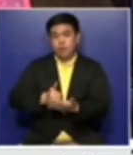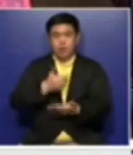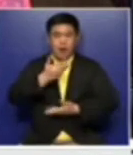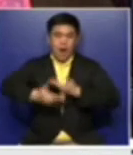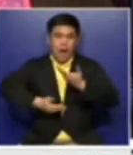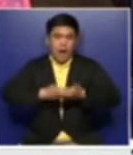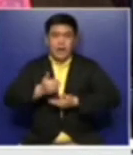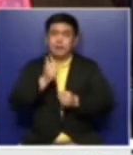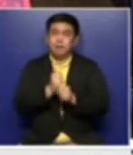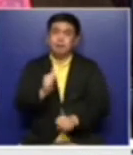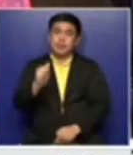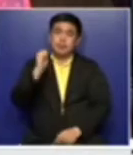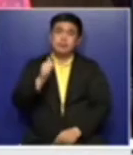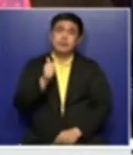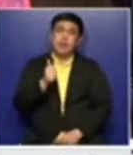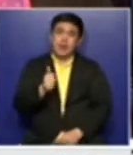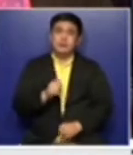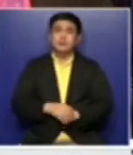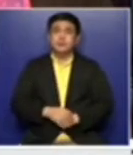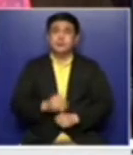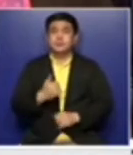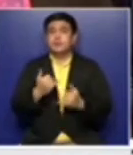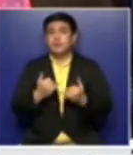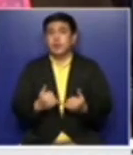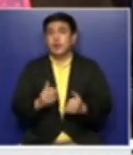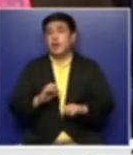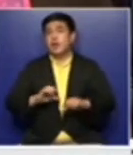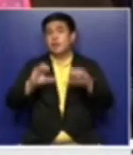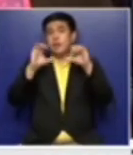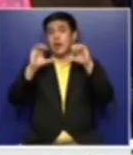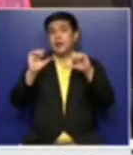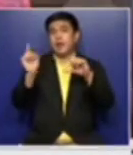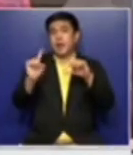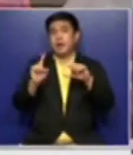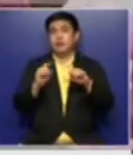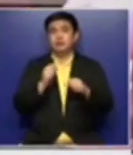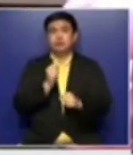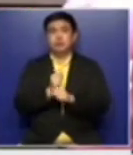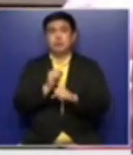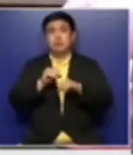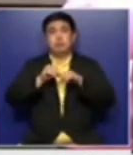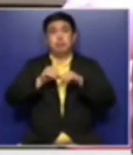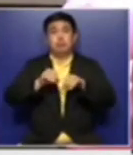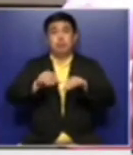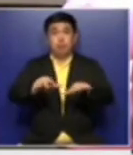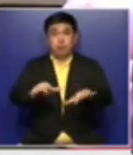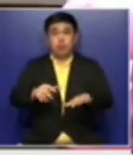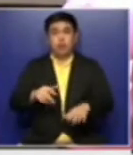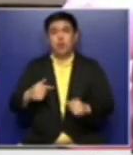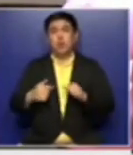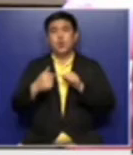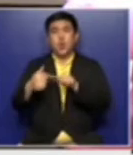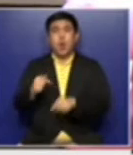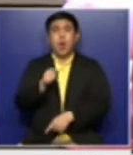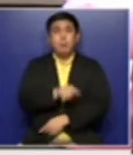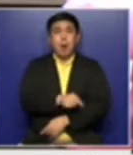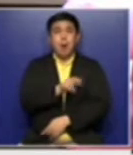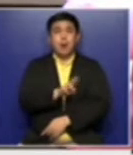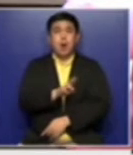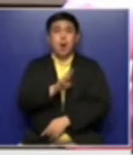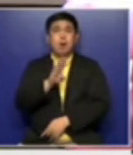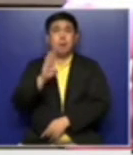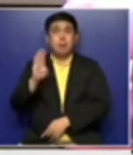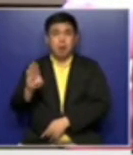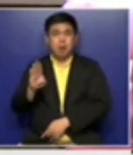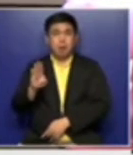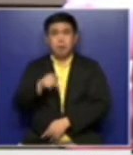หมือนดังเดิมจากการที่ทางรัฐบาลได้ประกาศต่อพระราชบัญญัติพระราชกำหน